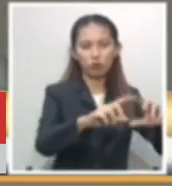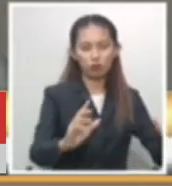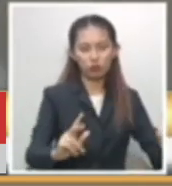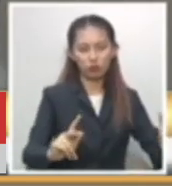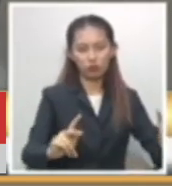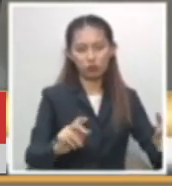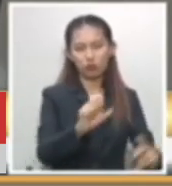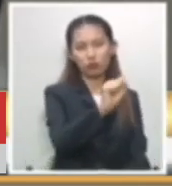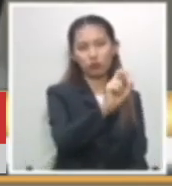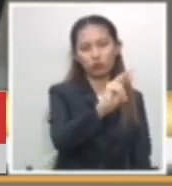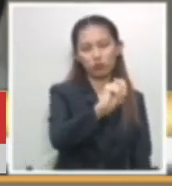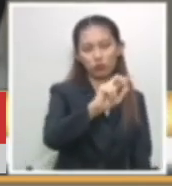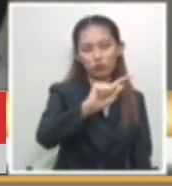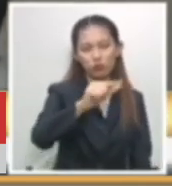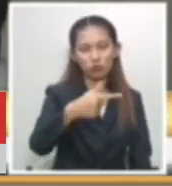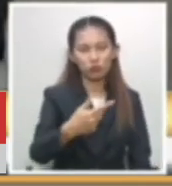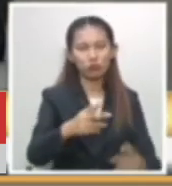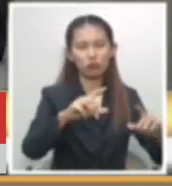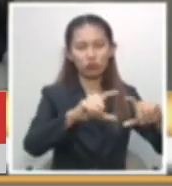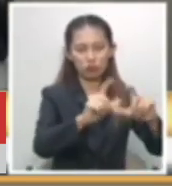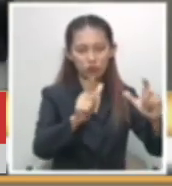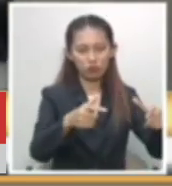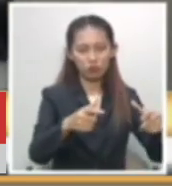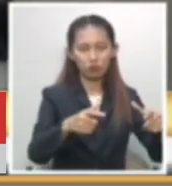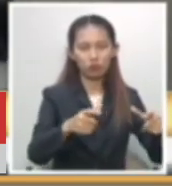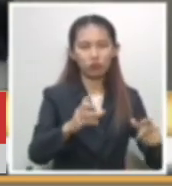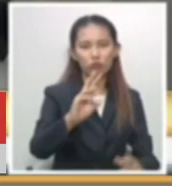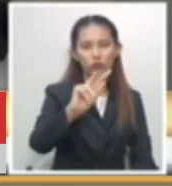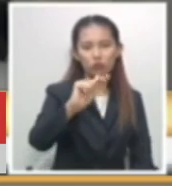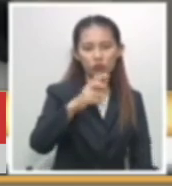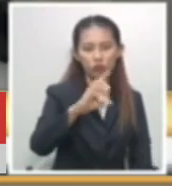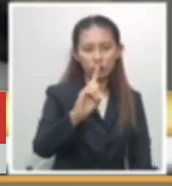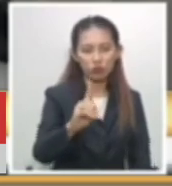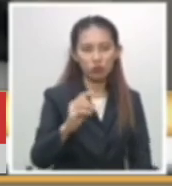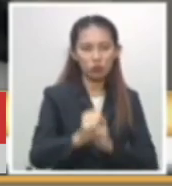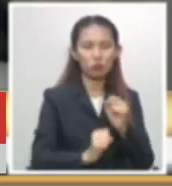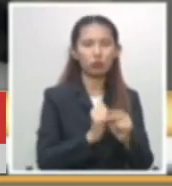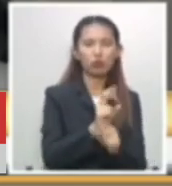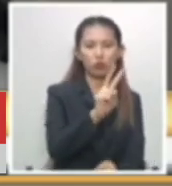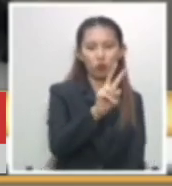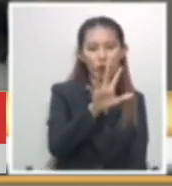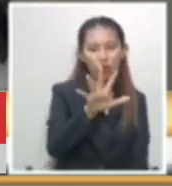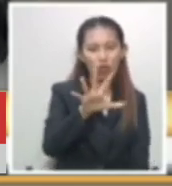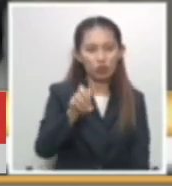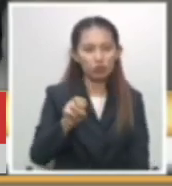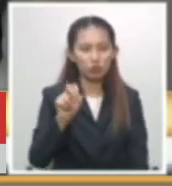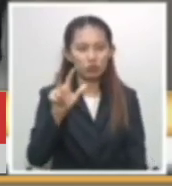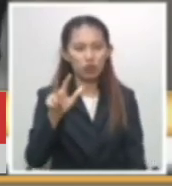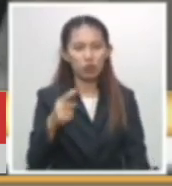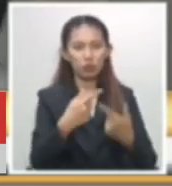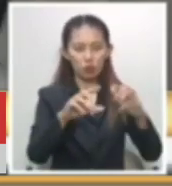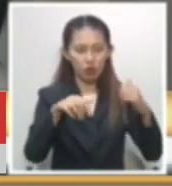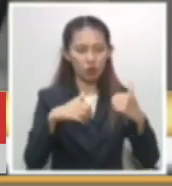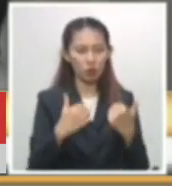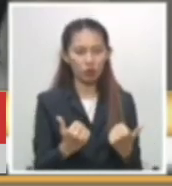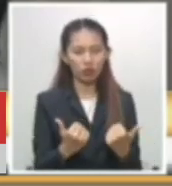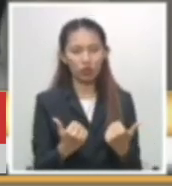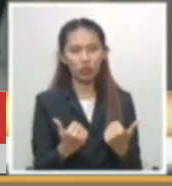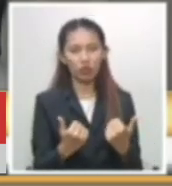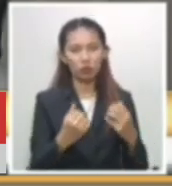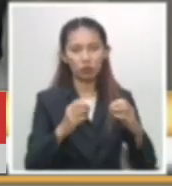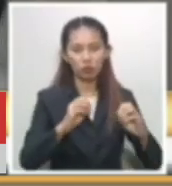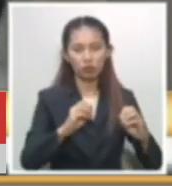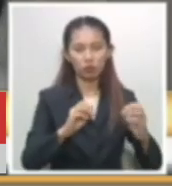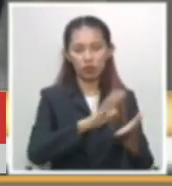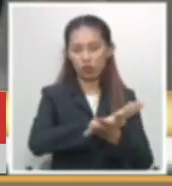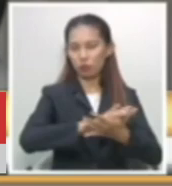ขาต่างๆตั้งแต่ปี2553วันนี้ยังไม่มีการออกโฉ